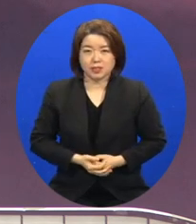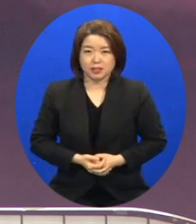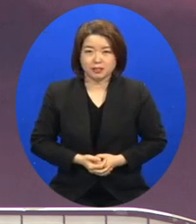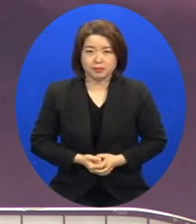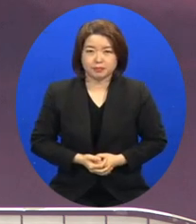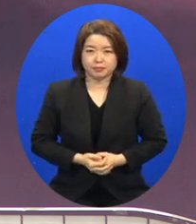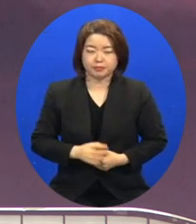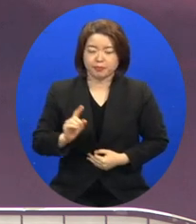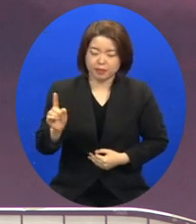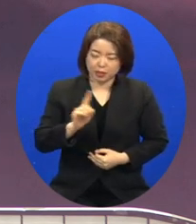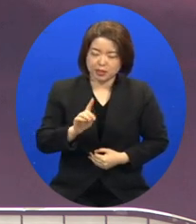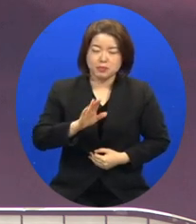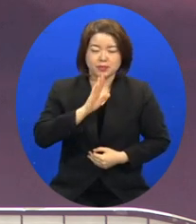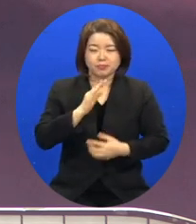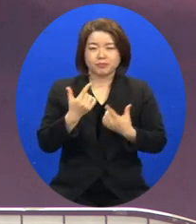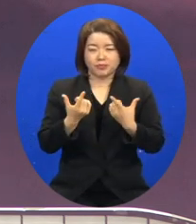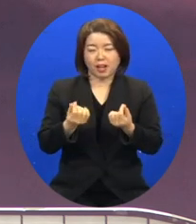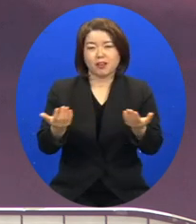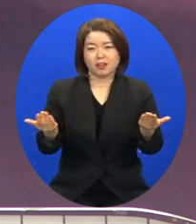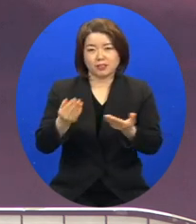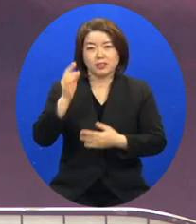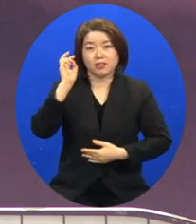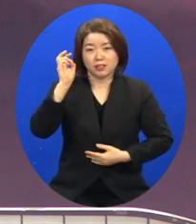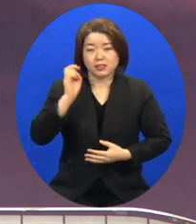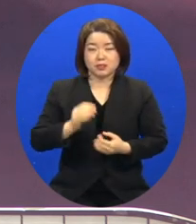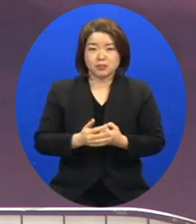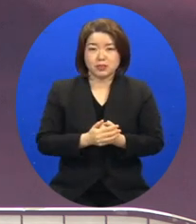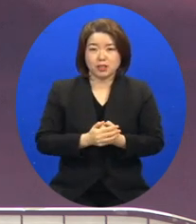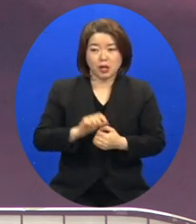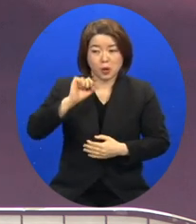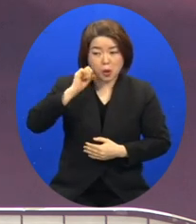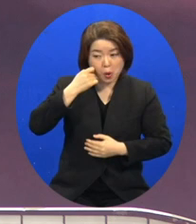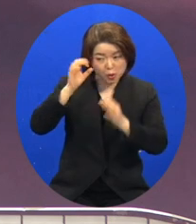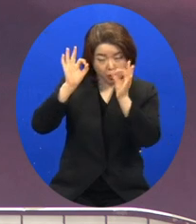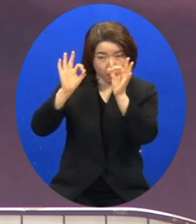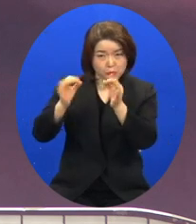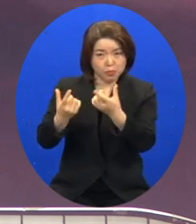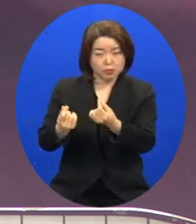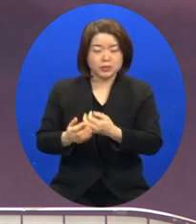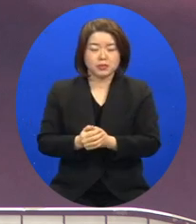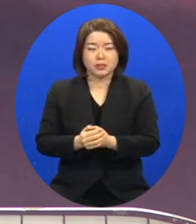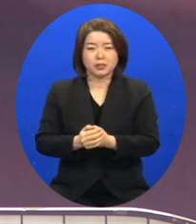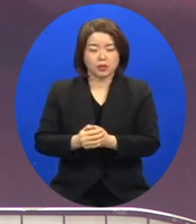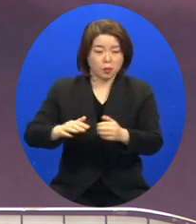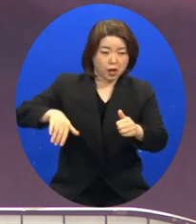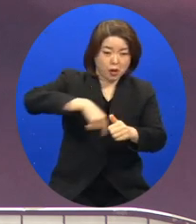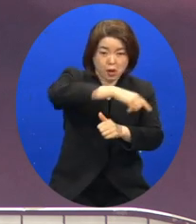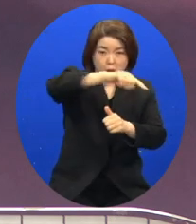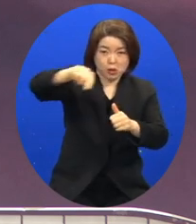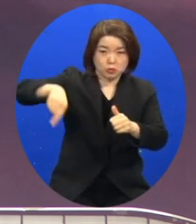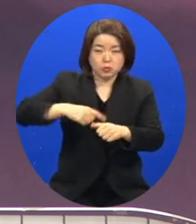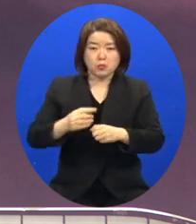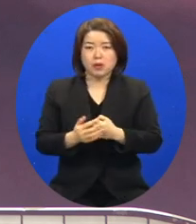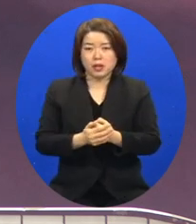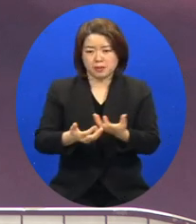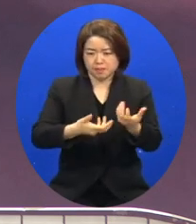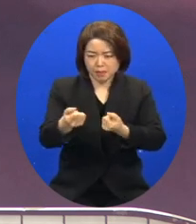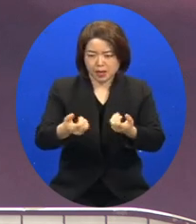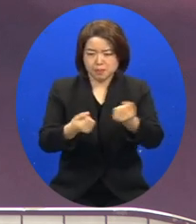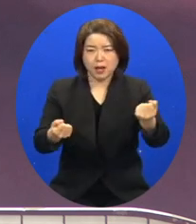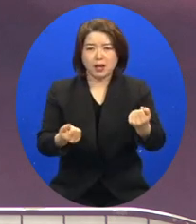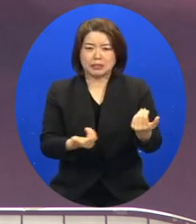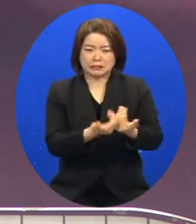그건 어쩌면 당연한 일인지도 모릅니다 불가능해 보입니다 워낙 우리 주변에는 갈라지는 1 싸우는